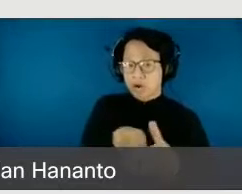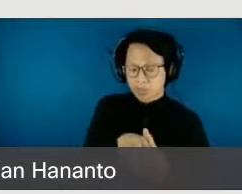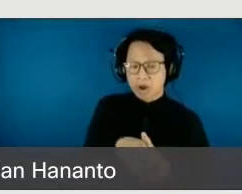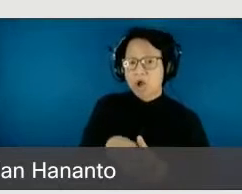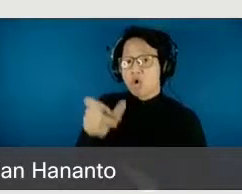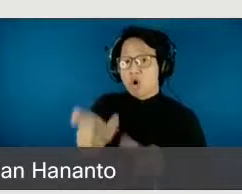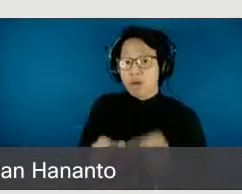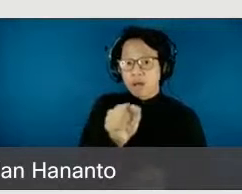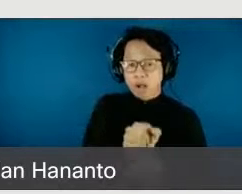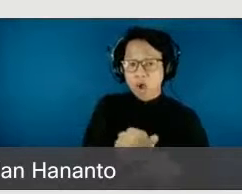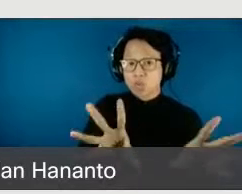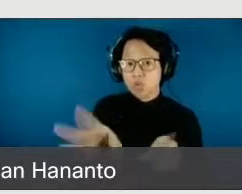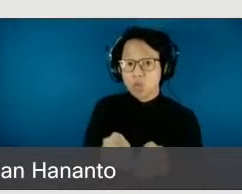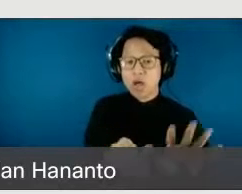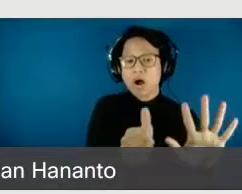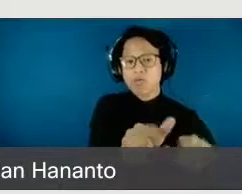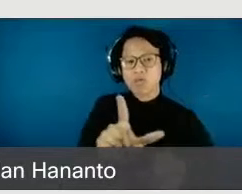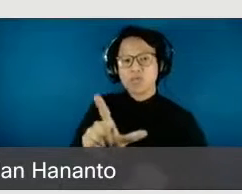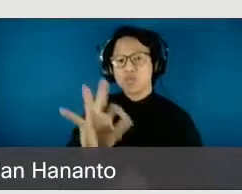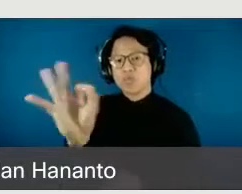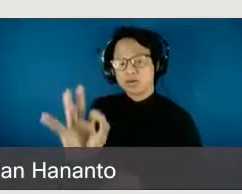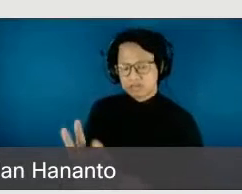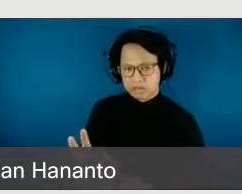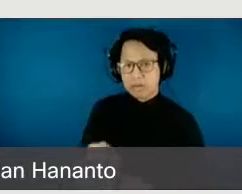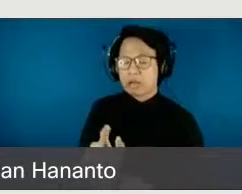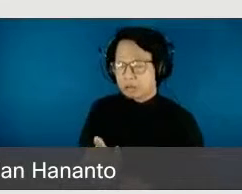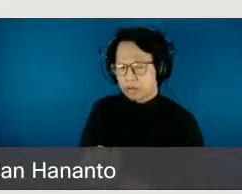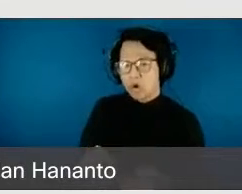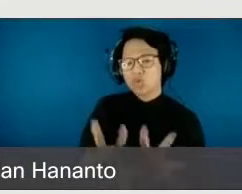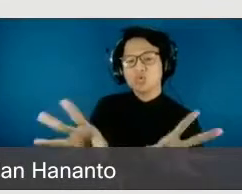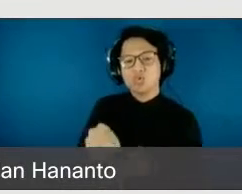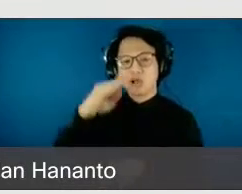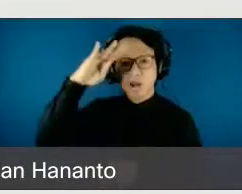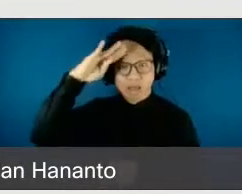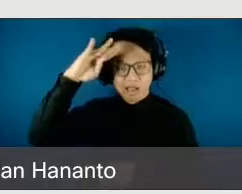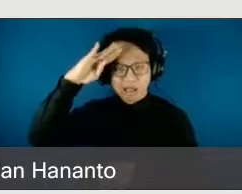mana 67% masih dari laki-laki dan